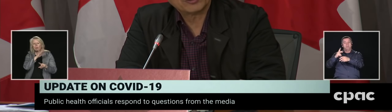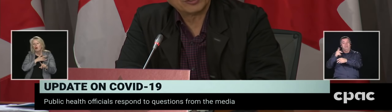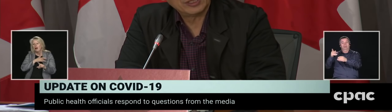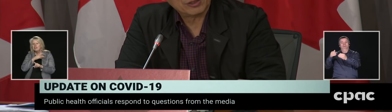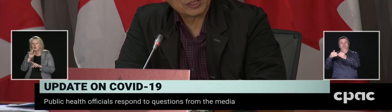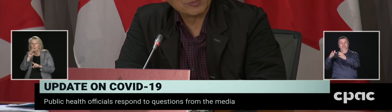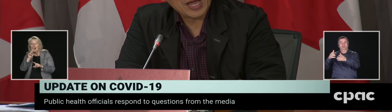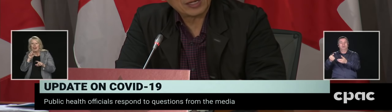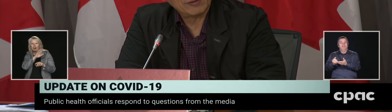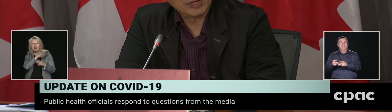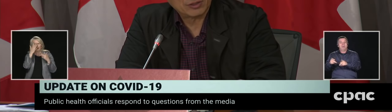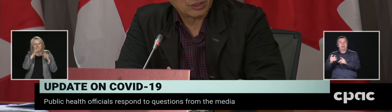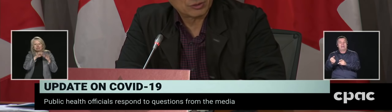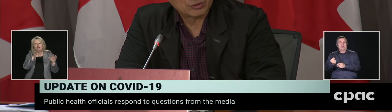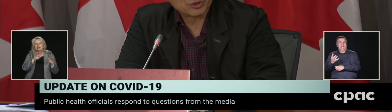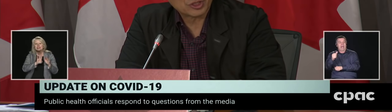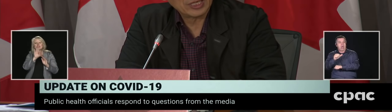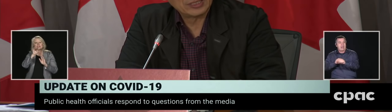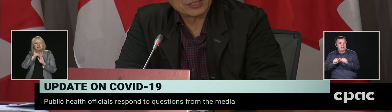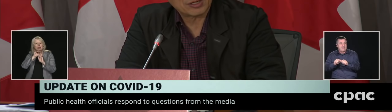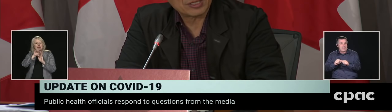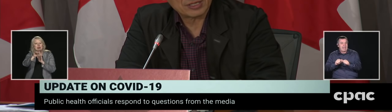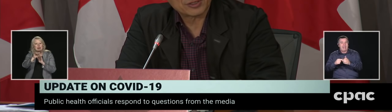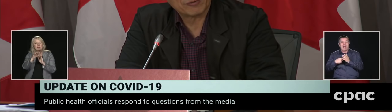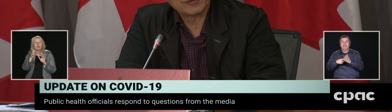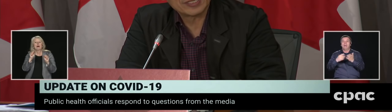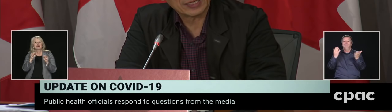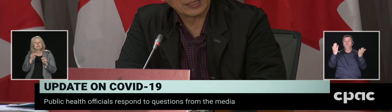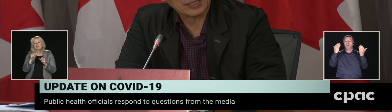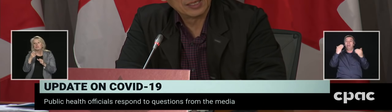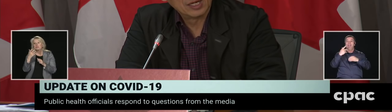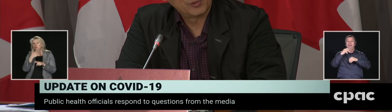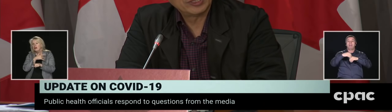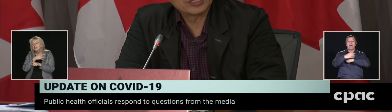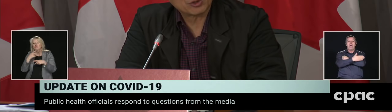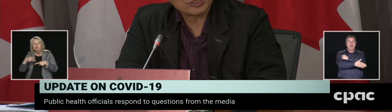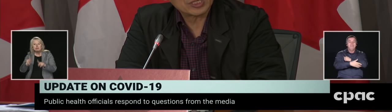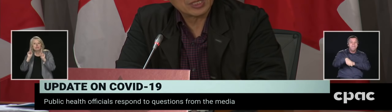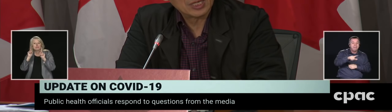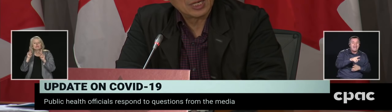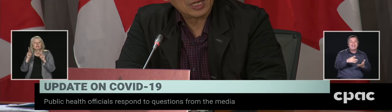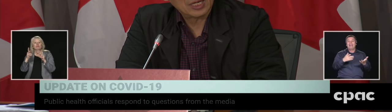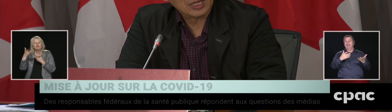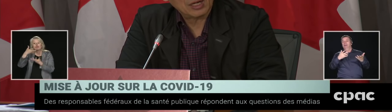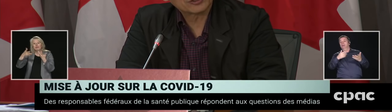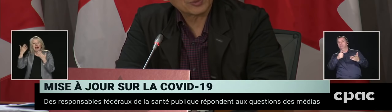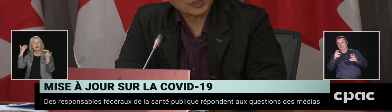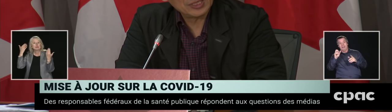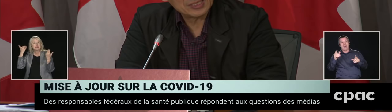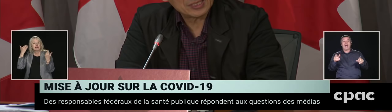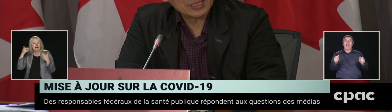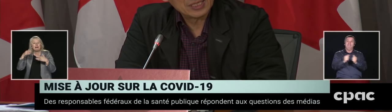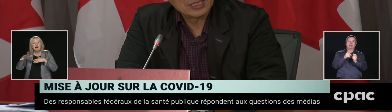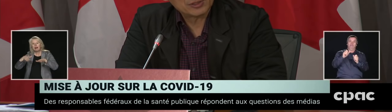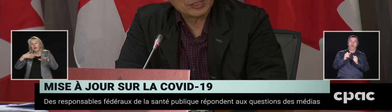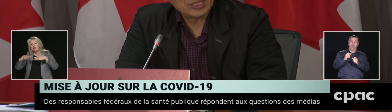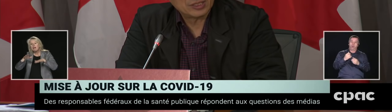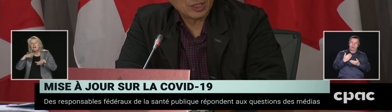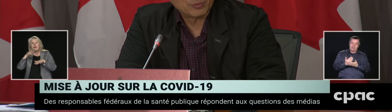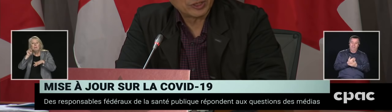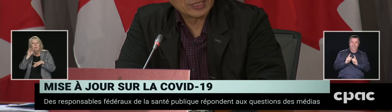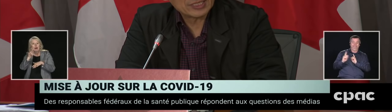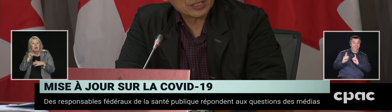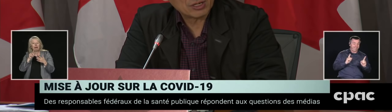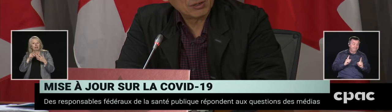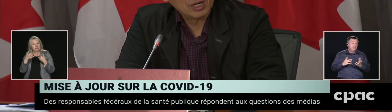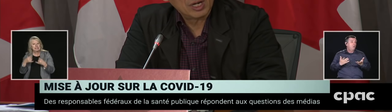la randonnée dans un parc avec toujours la distanciation physique. Pour les autres entreprises, c'est aussi